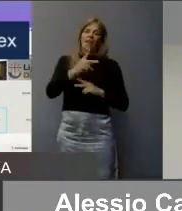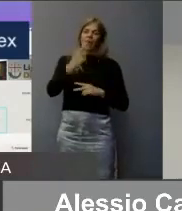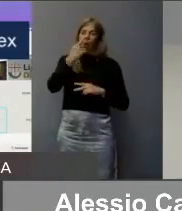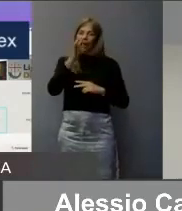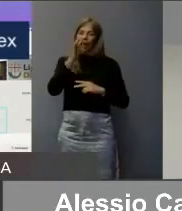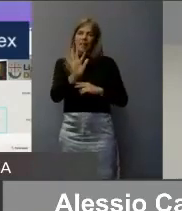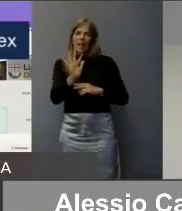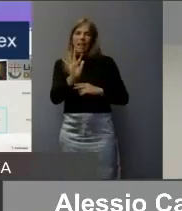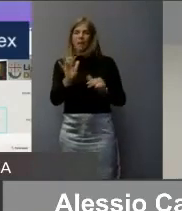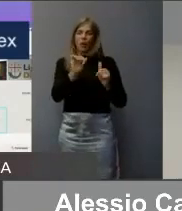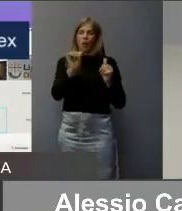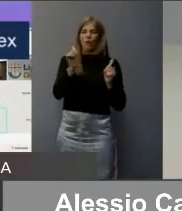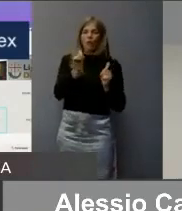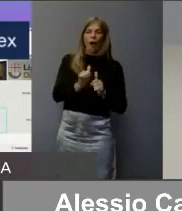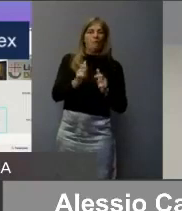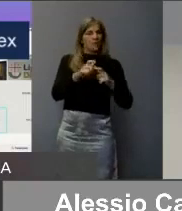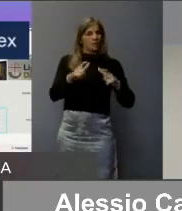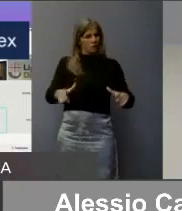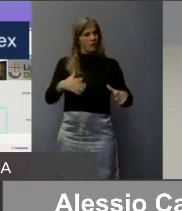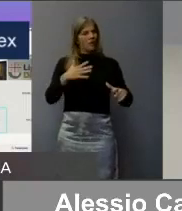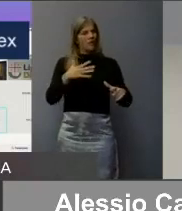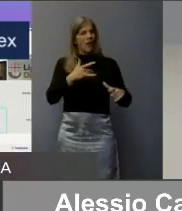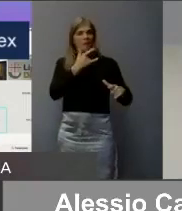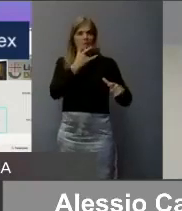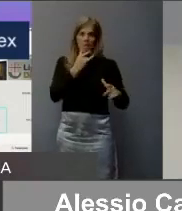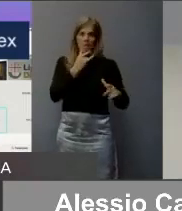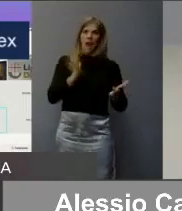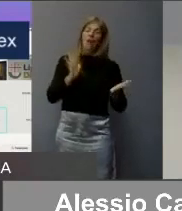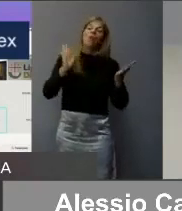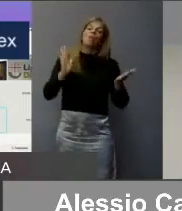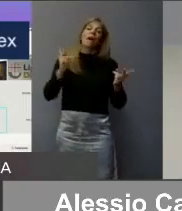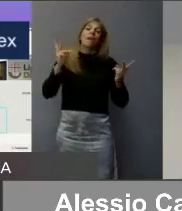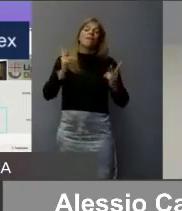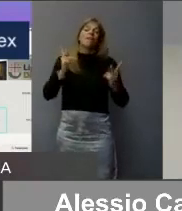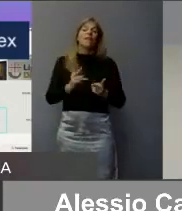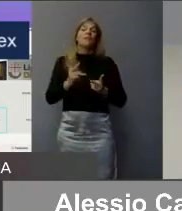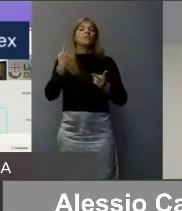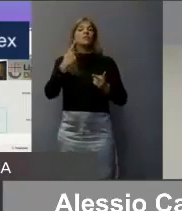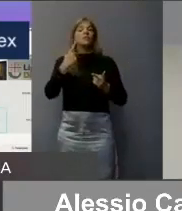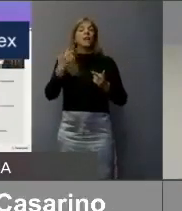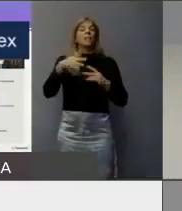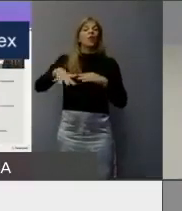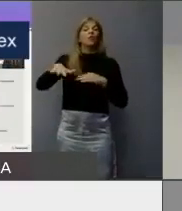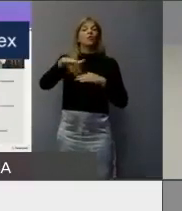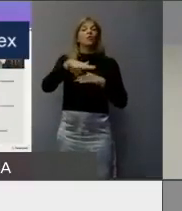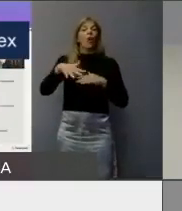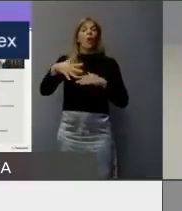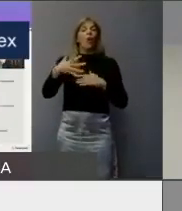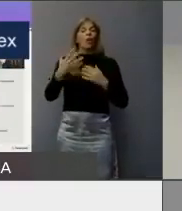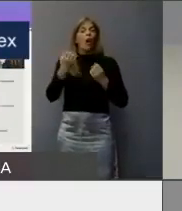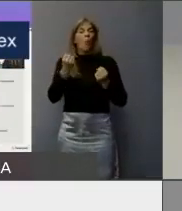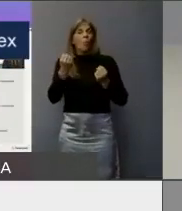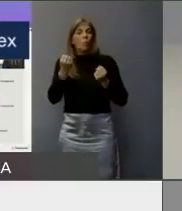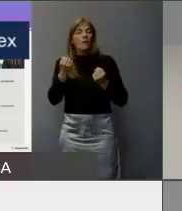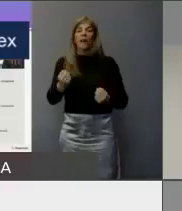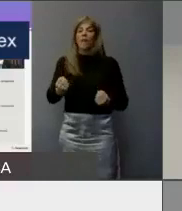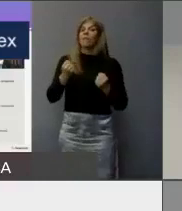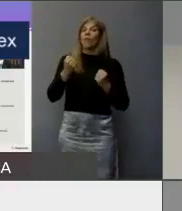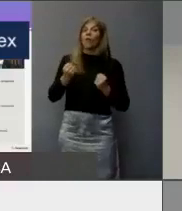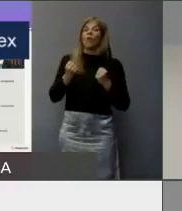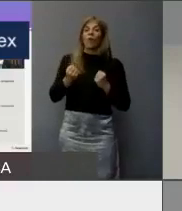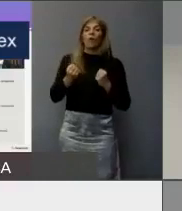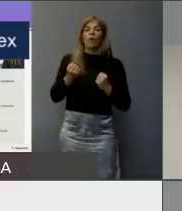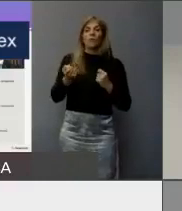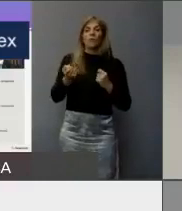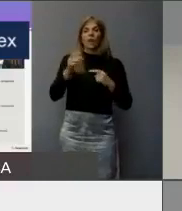nostra città però è chiaro che in alcune zone di particolare umidità e comunque in vetrina the condizione ad